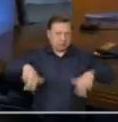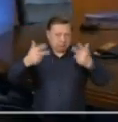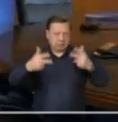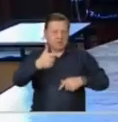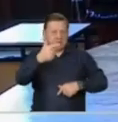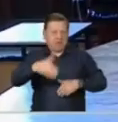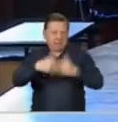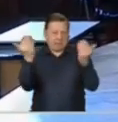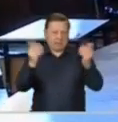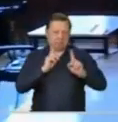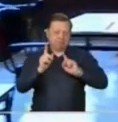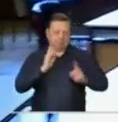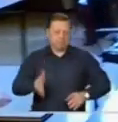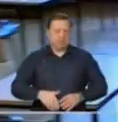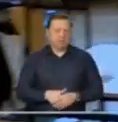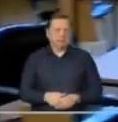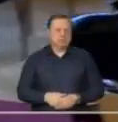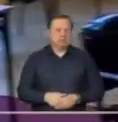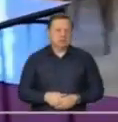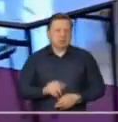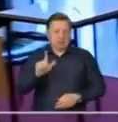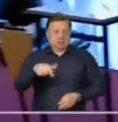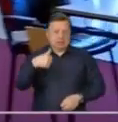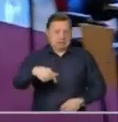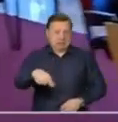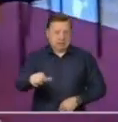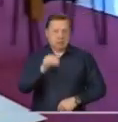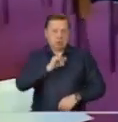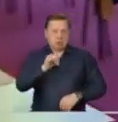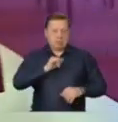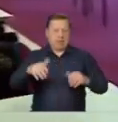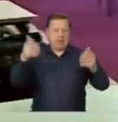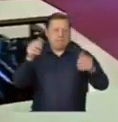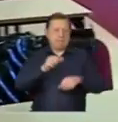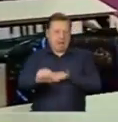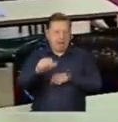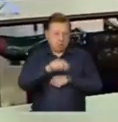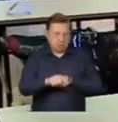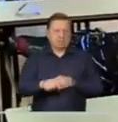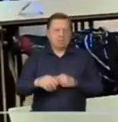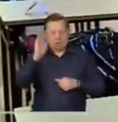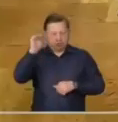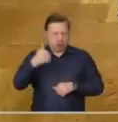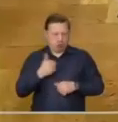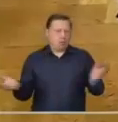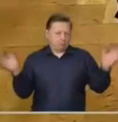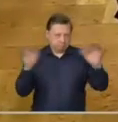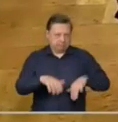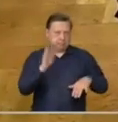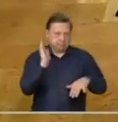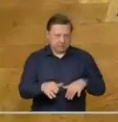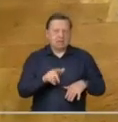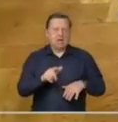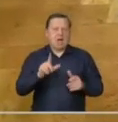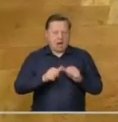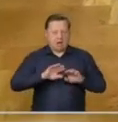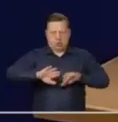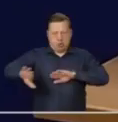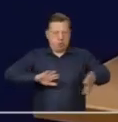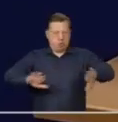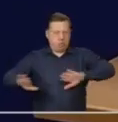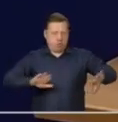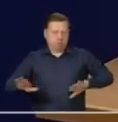2 dni. Już w przyszłym tygodniu próbna matura stacjonarnie w szkołach. Z powodu pandemii koronawirusa utrzymane będą ścisłe zasady